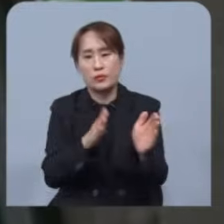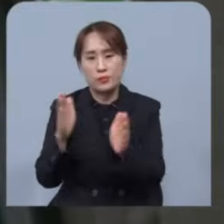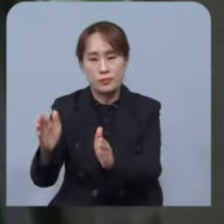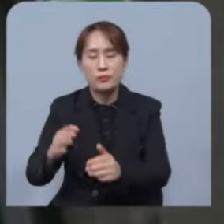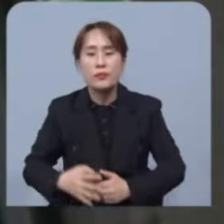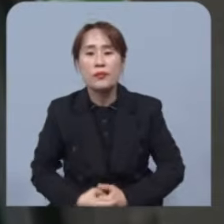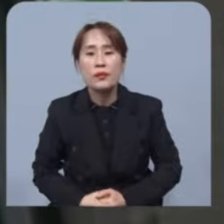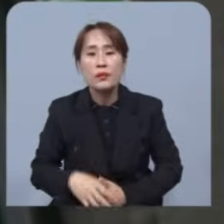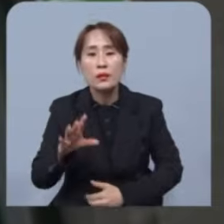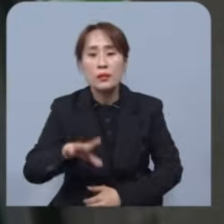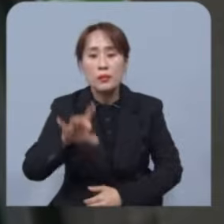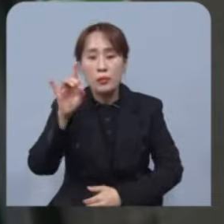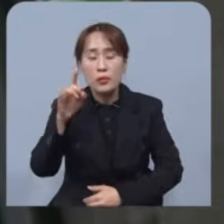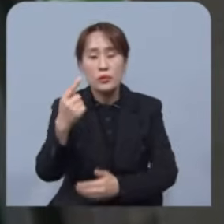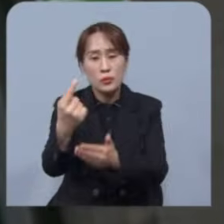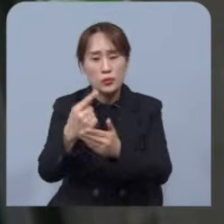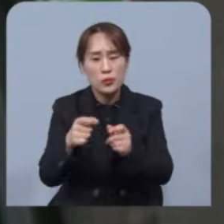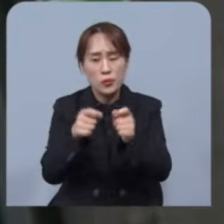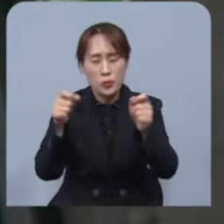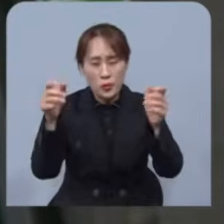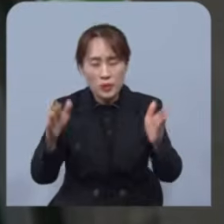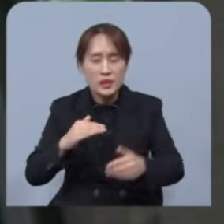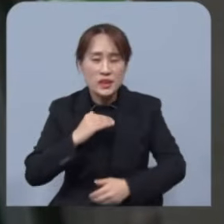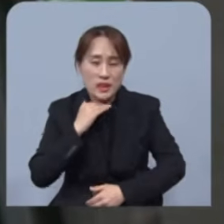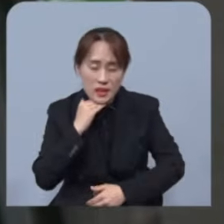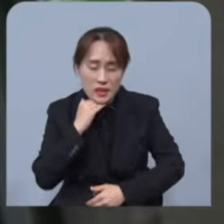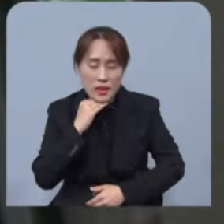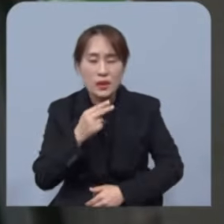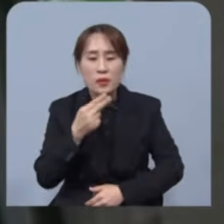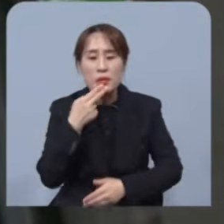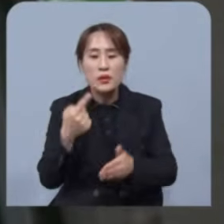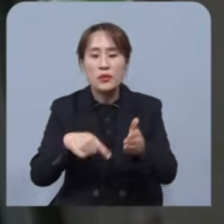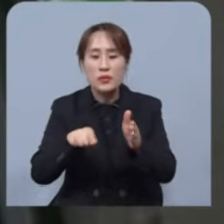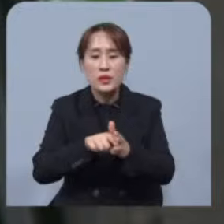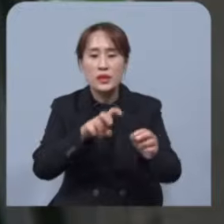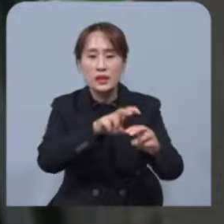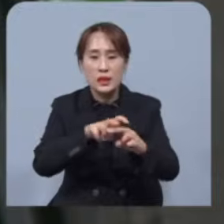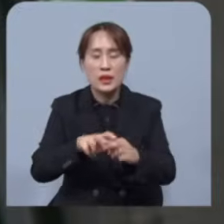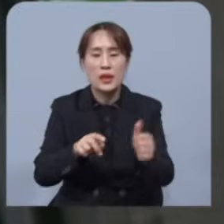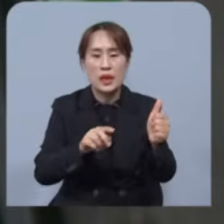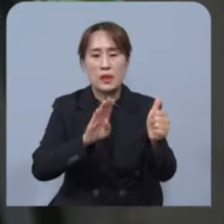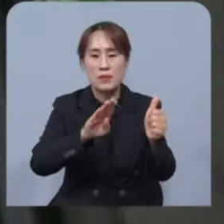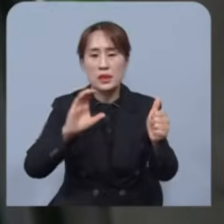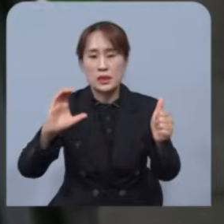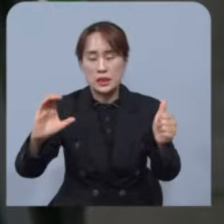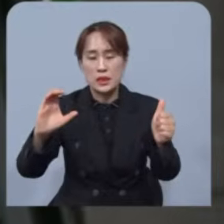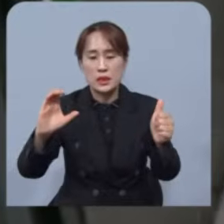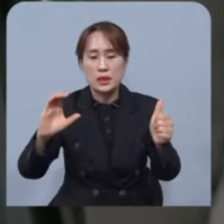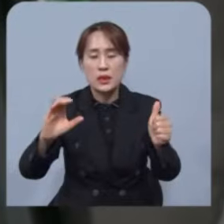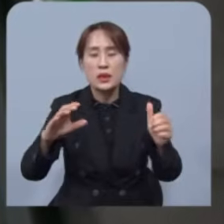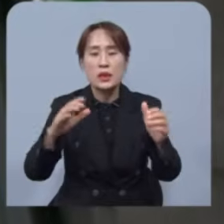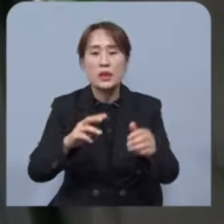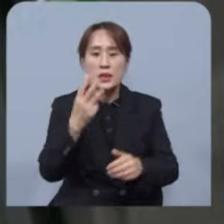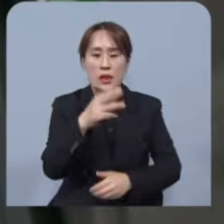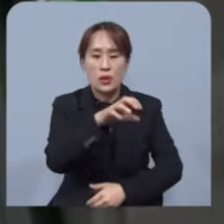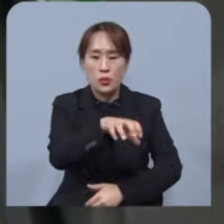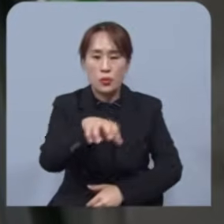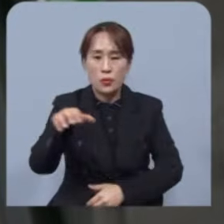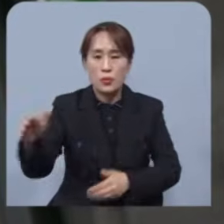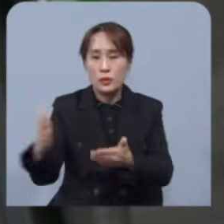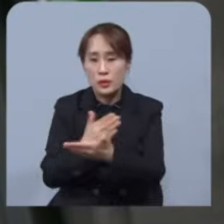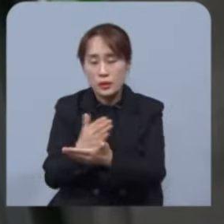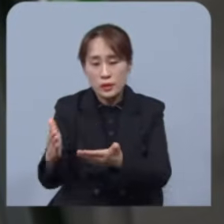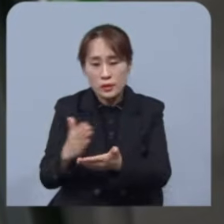자리입니다. 먼저 오셔서 오래 기다리시는 일이 없도록 좌석은 A, B, C 이렇게 총 3개 구역으로